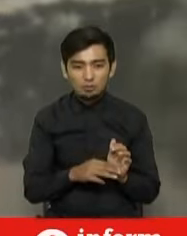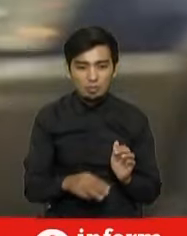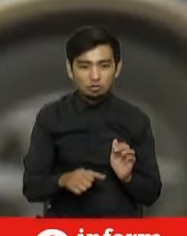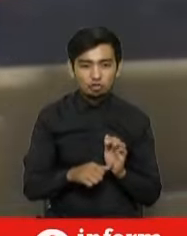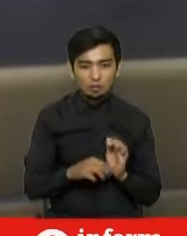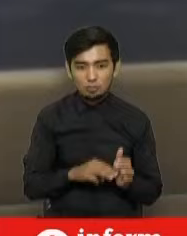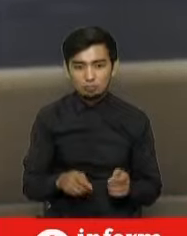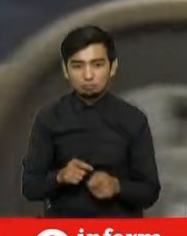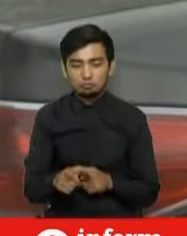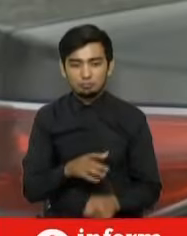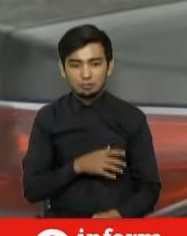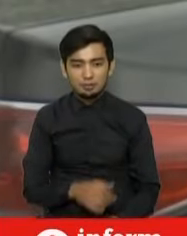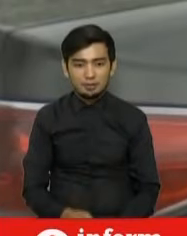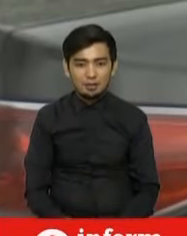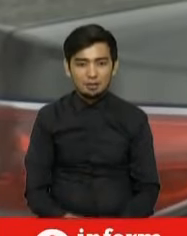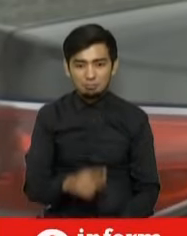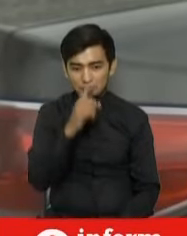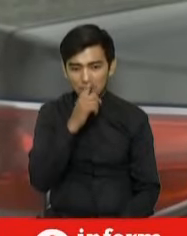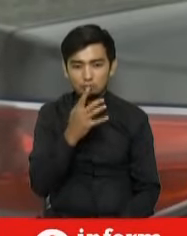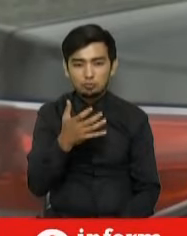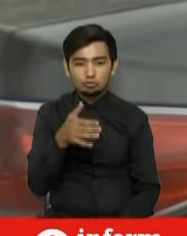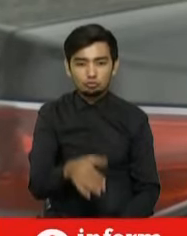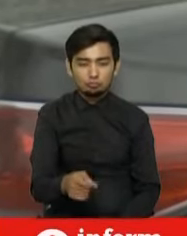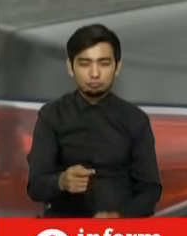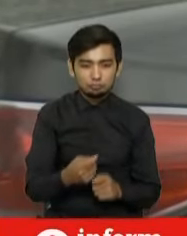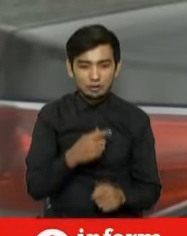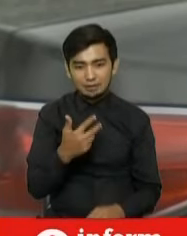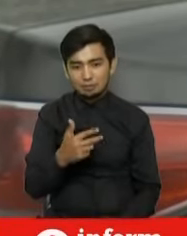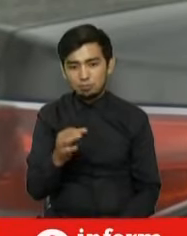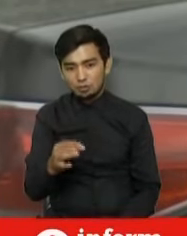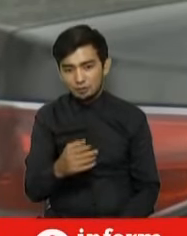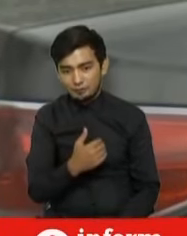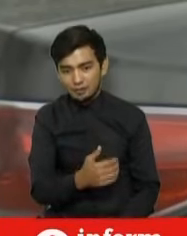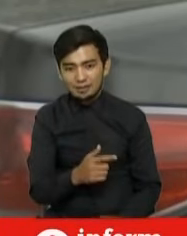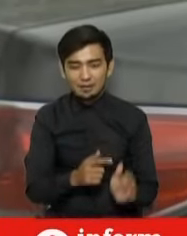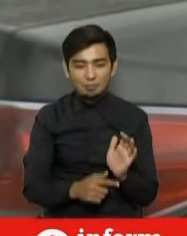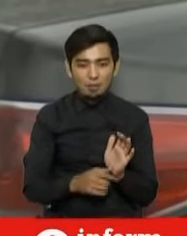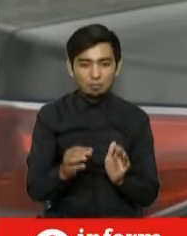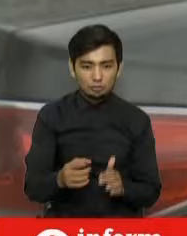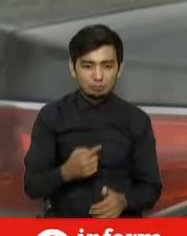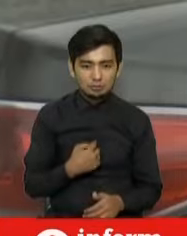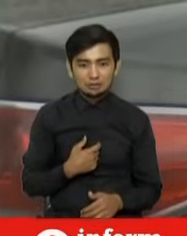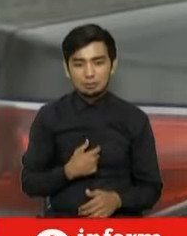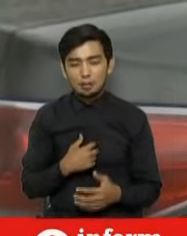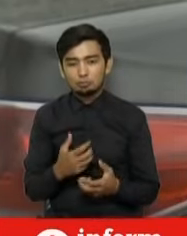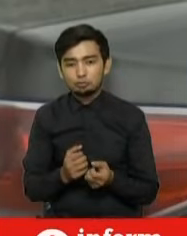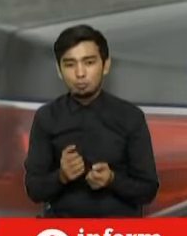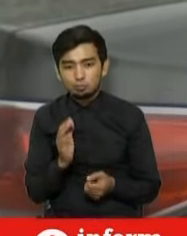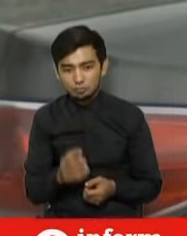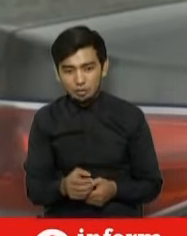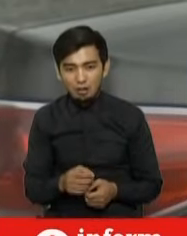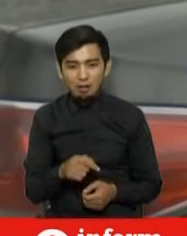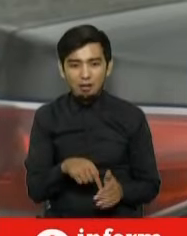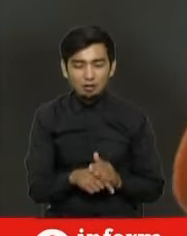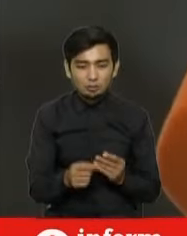негізі. Айына 500 мыңнан беріп отырамыз деді, 30% сіздердікі, 70% өздеріне алады деп. Ешқандай дивиденд та